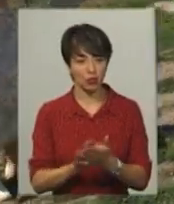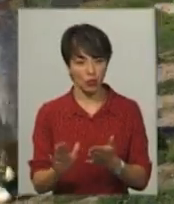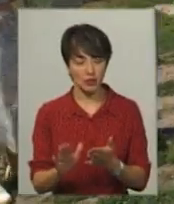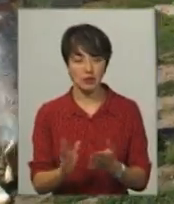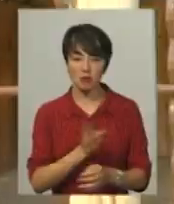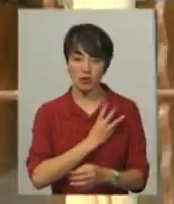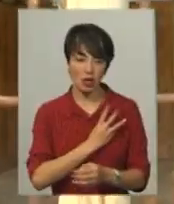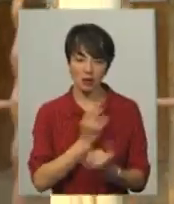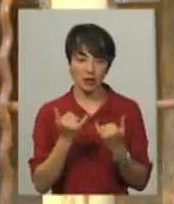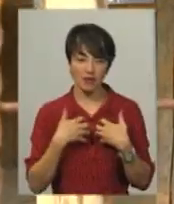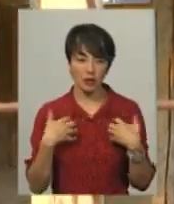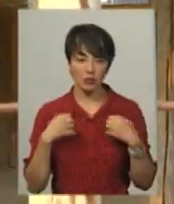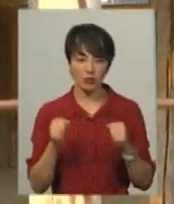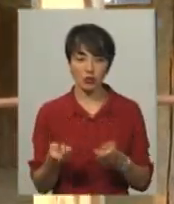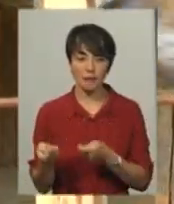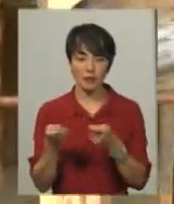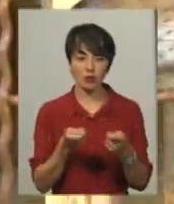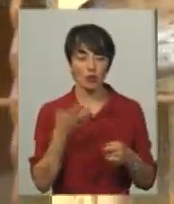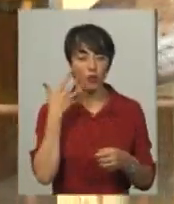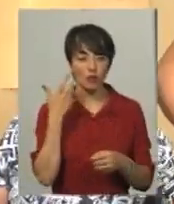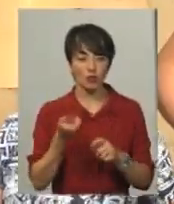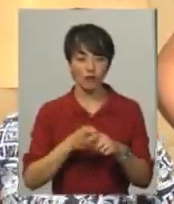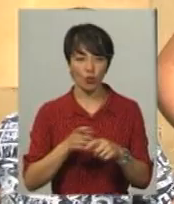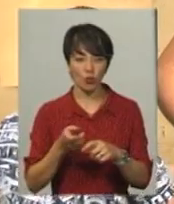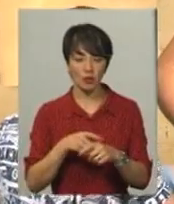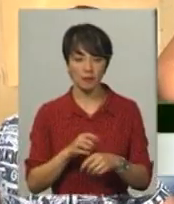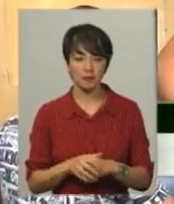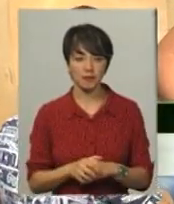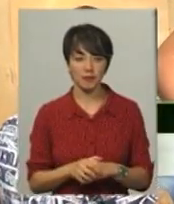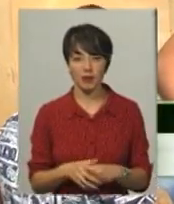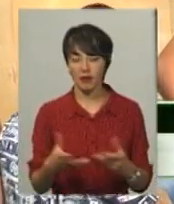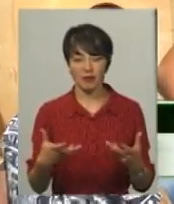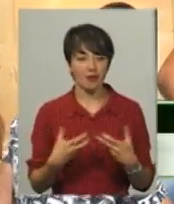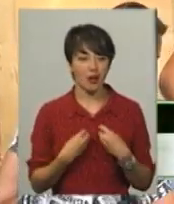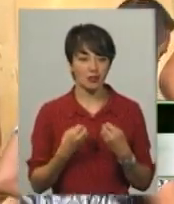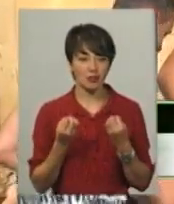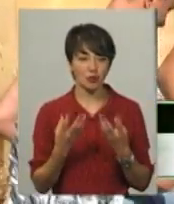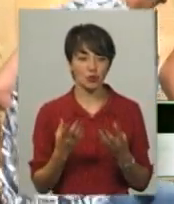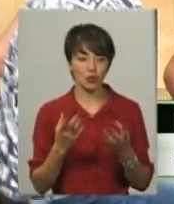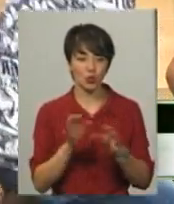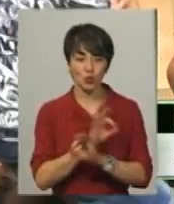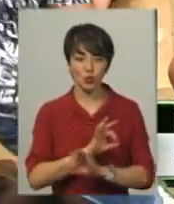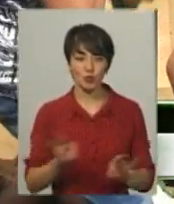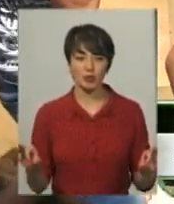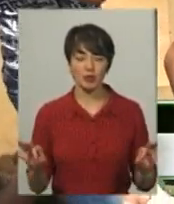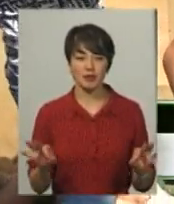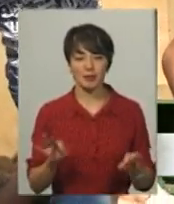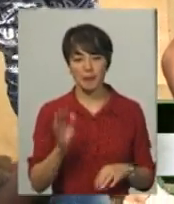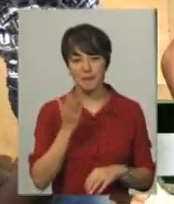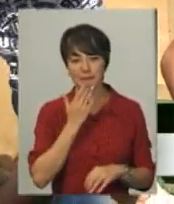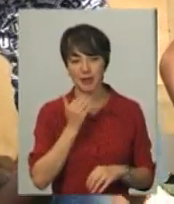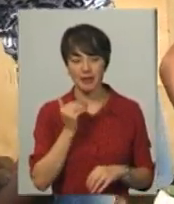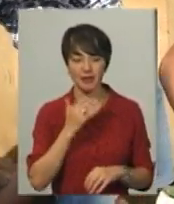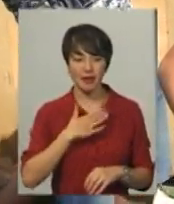За бажанням для тварин можна приносити овочі або фрукти. Враження просто супер. Дуже милий,